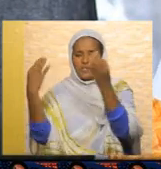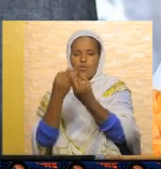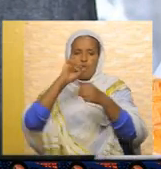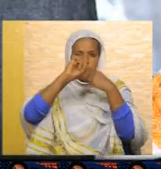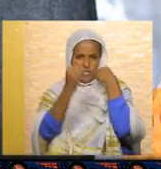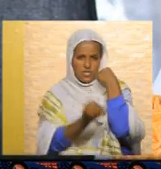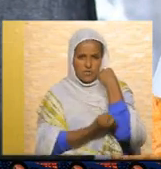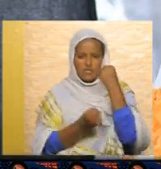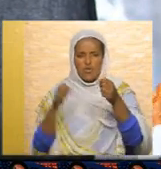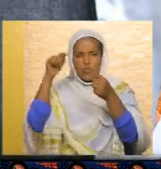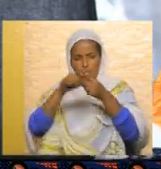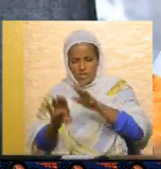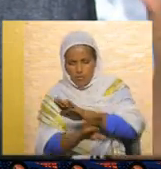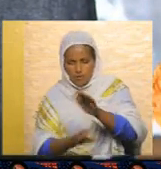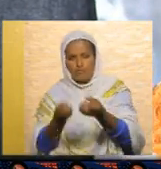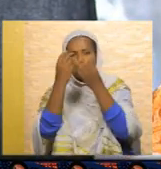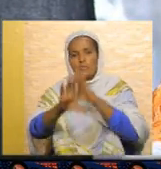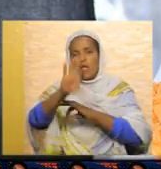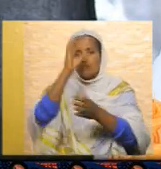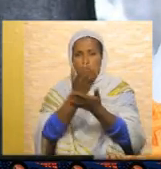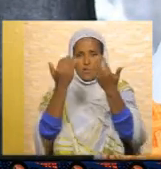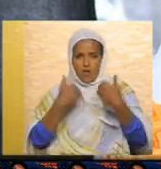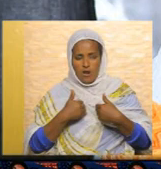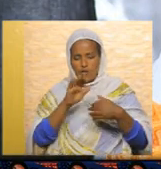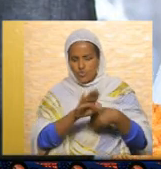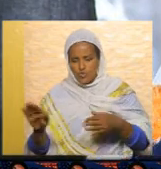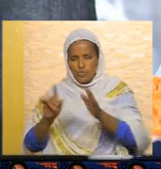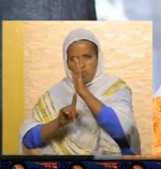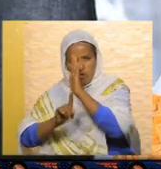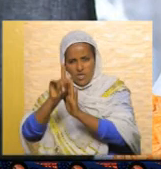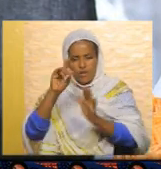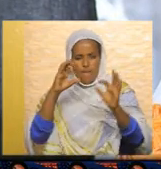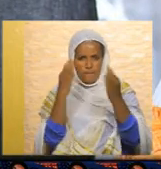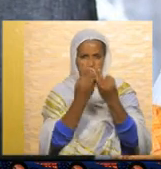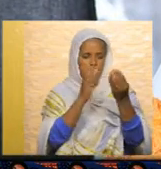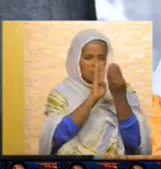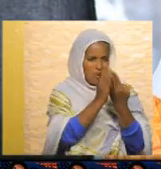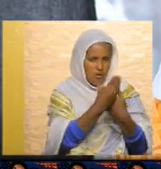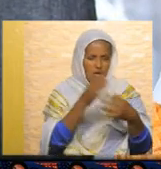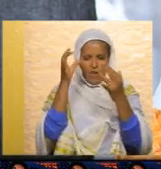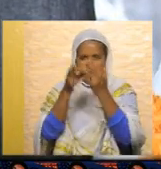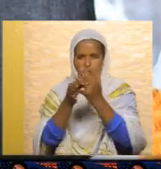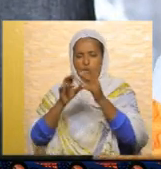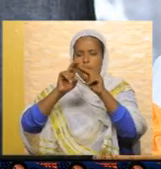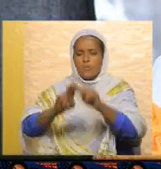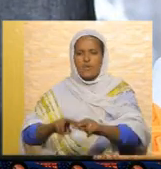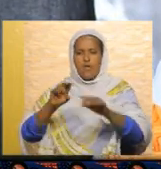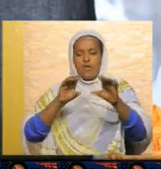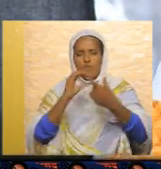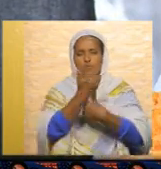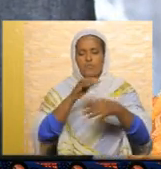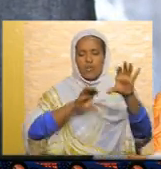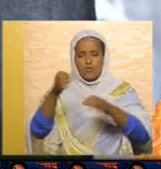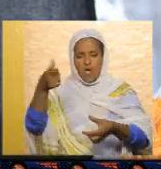ሁሉ ለቤተሰቧ መሰረት፣ ወደ ስር ስትሄዱም ብዙ የምታገኙት ነገር አለ። ልጆችን በማሳደግ ቤተሰቧን በመንከባከብ ለባሏ